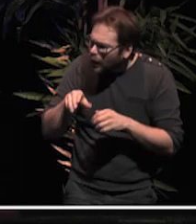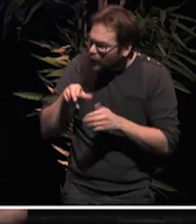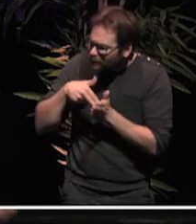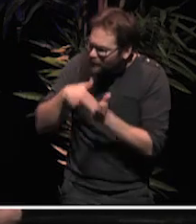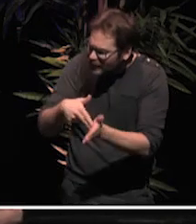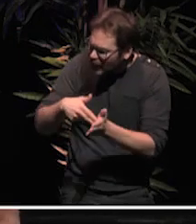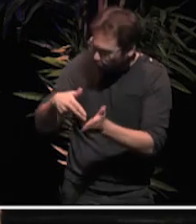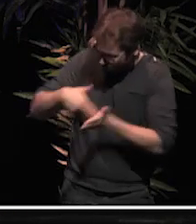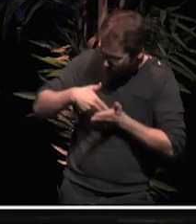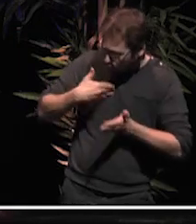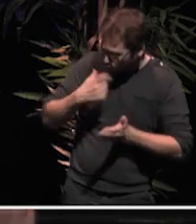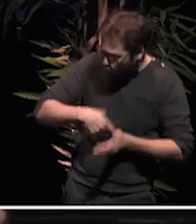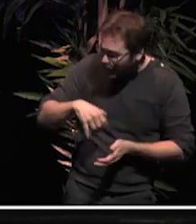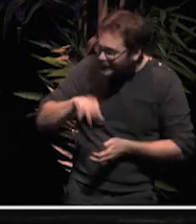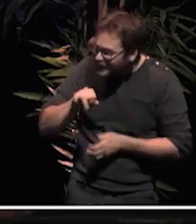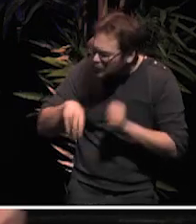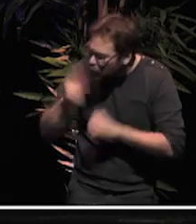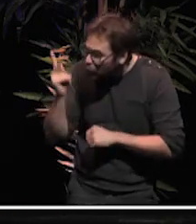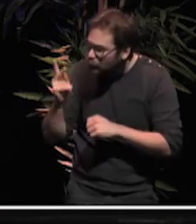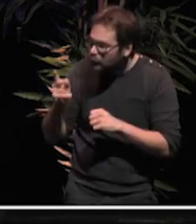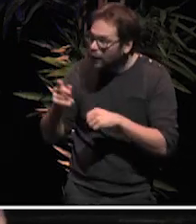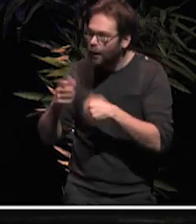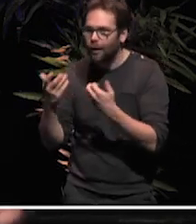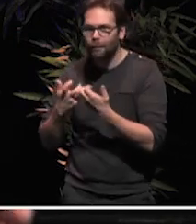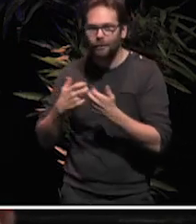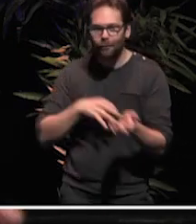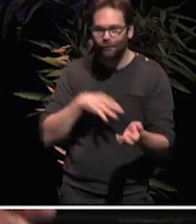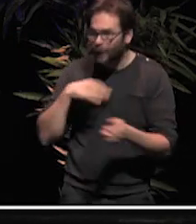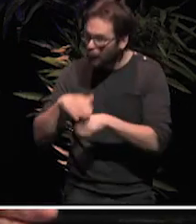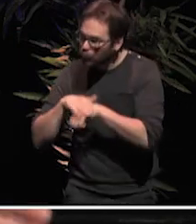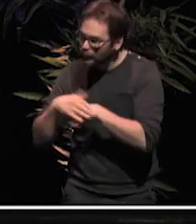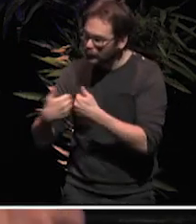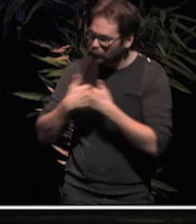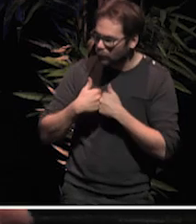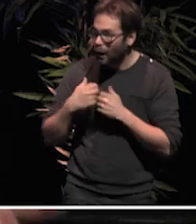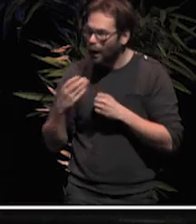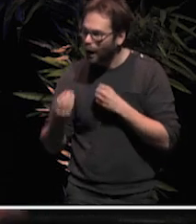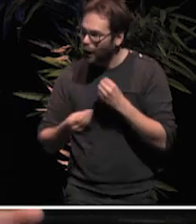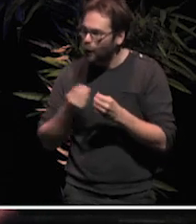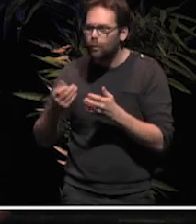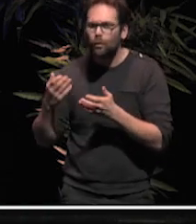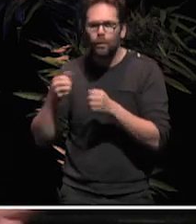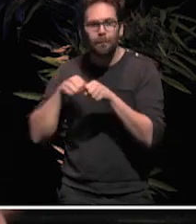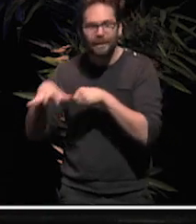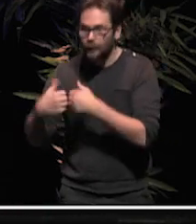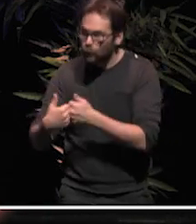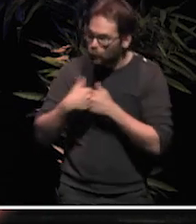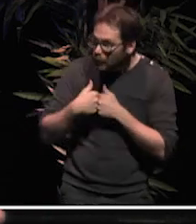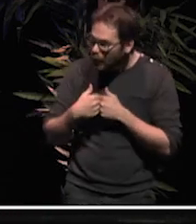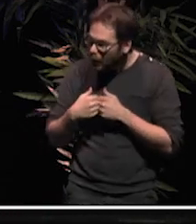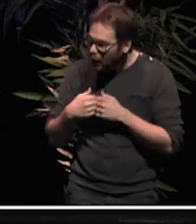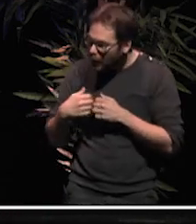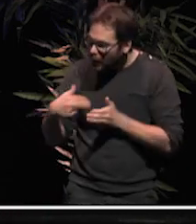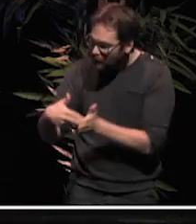Et je suis très étonné de découvrir des personnalités politiques, des personnalités médiatiques qui sont en fait des suiveurs acharnés. Je n'imaginais même pas